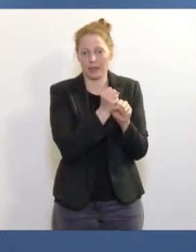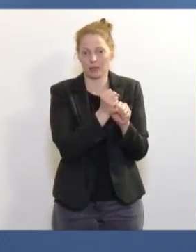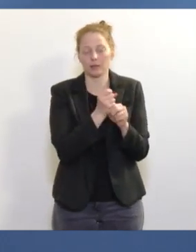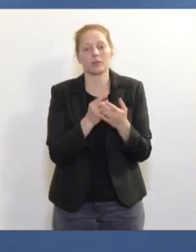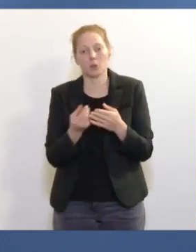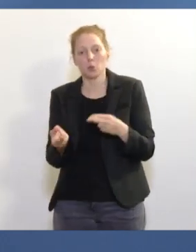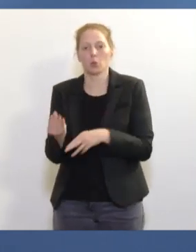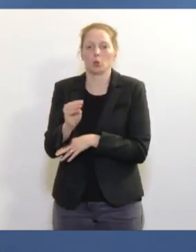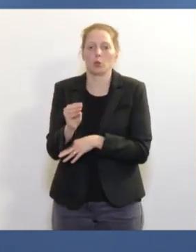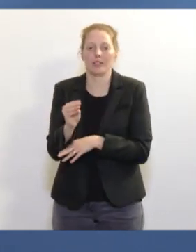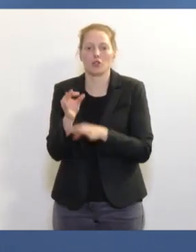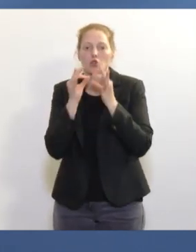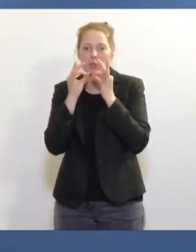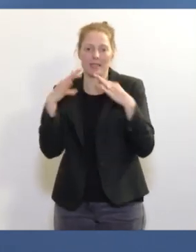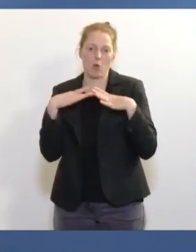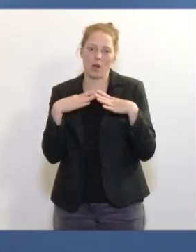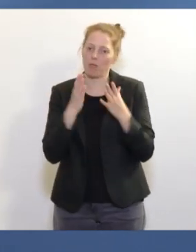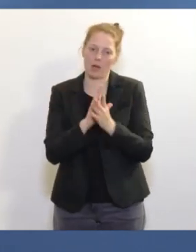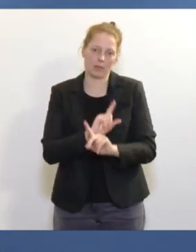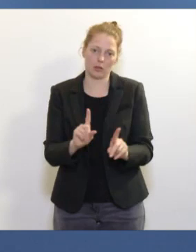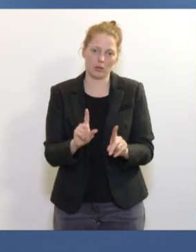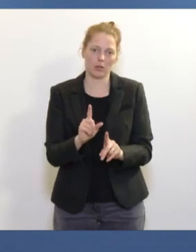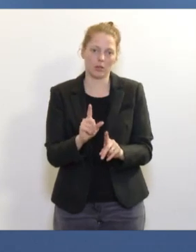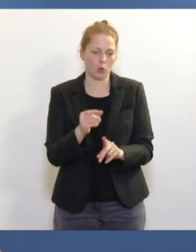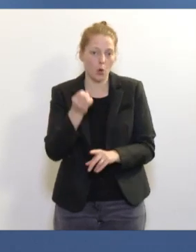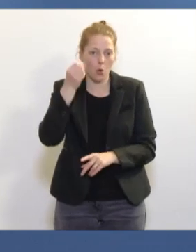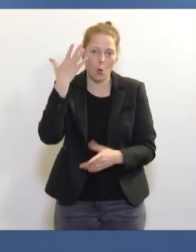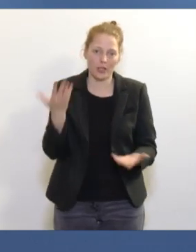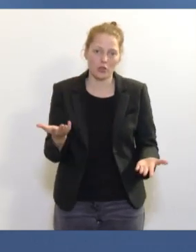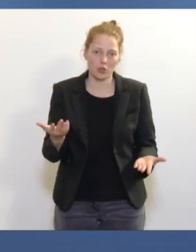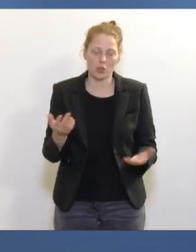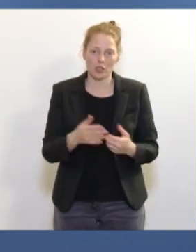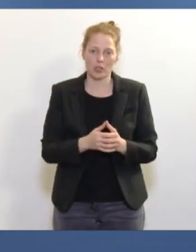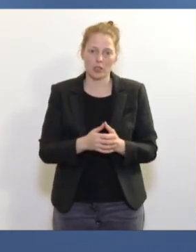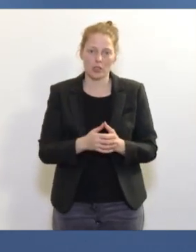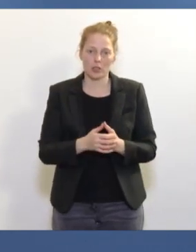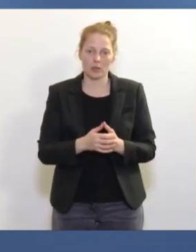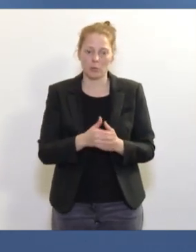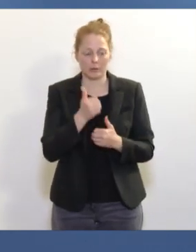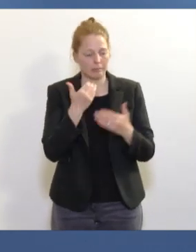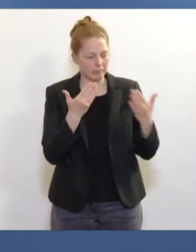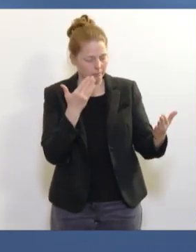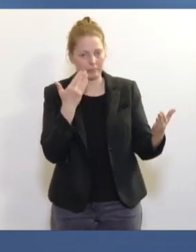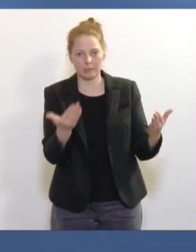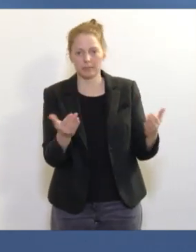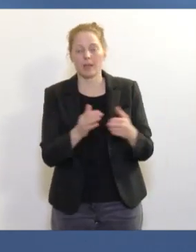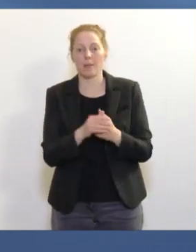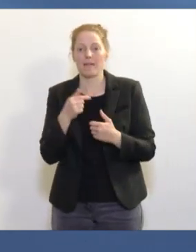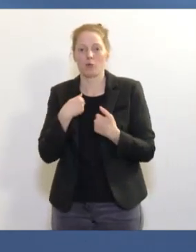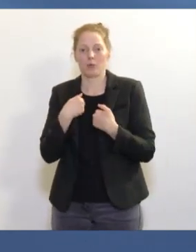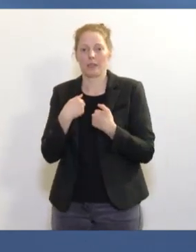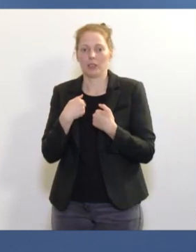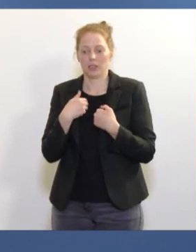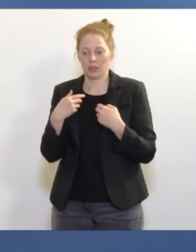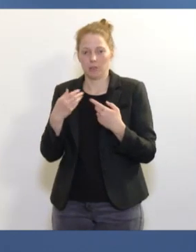nicht noch zusätzlich Congé pour raison familial kriegen. Ich meine, das ist logisch. Der andere Seite hat man gesagt, dass den, den man denkt, zusammenleben, dann denkt man nicht,